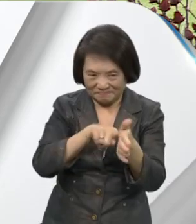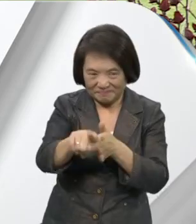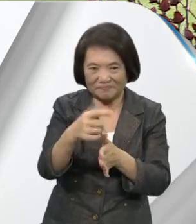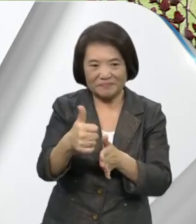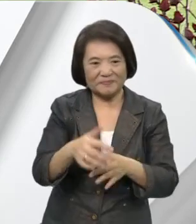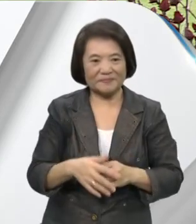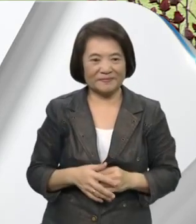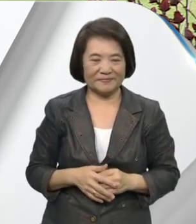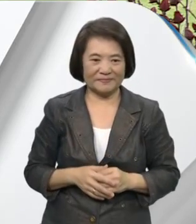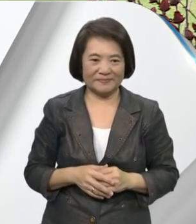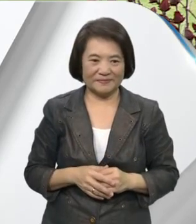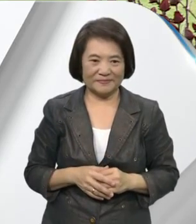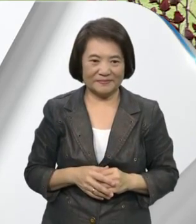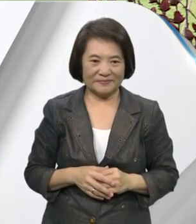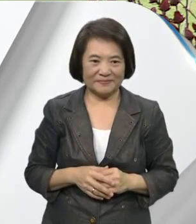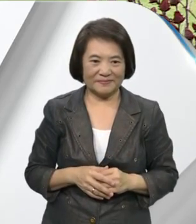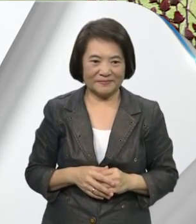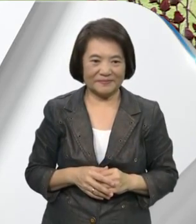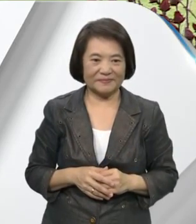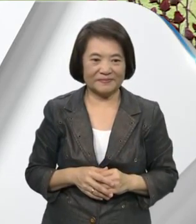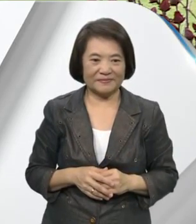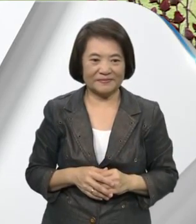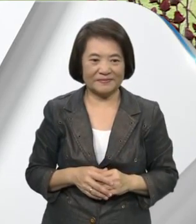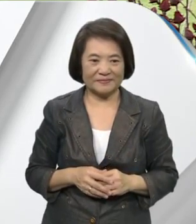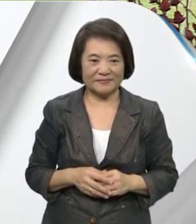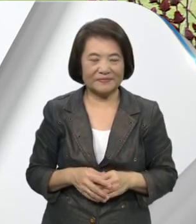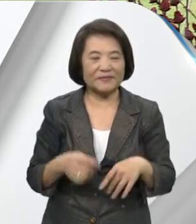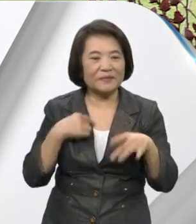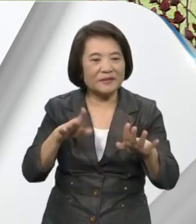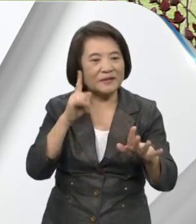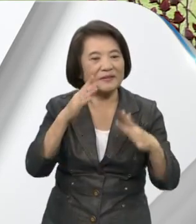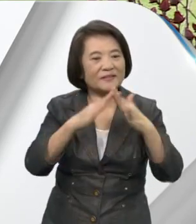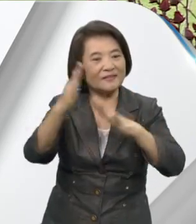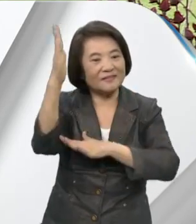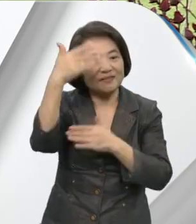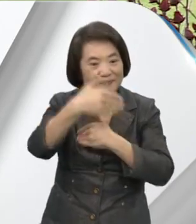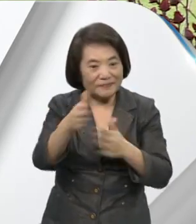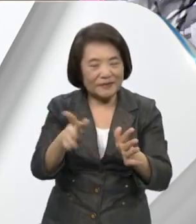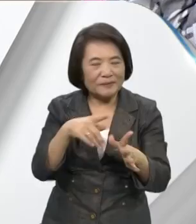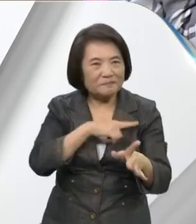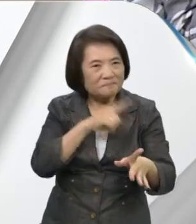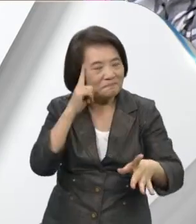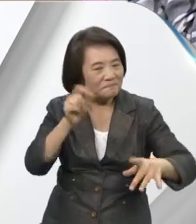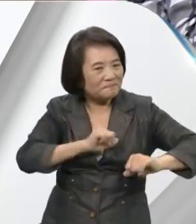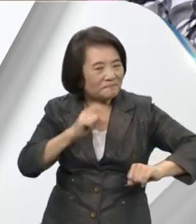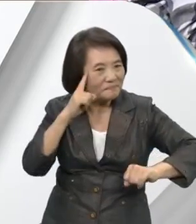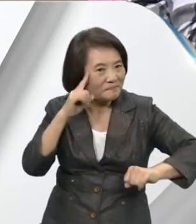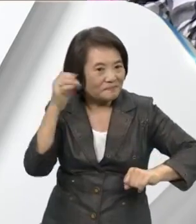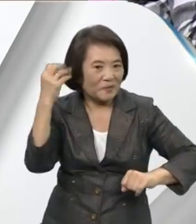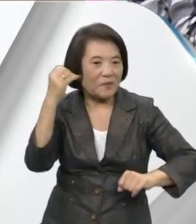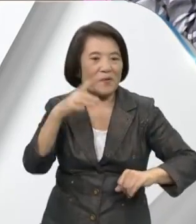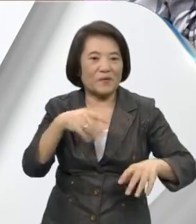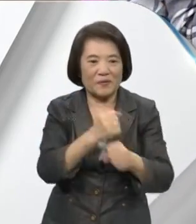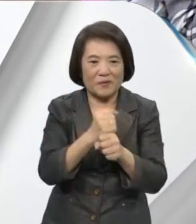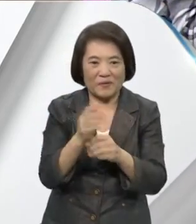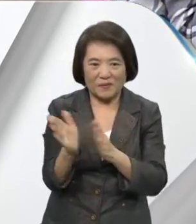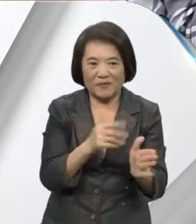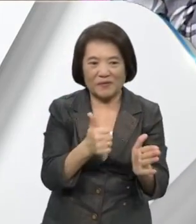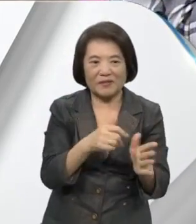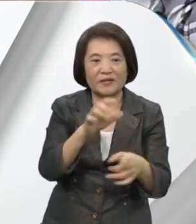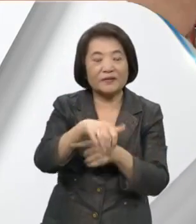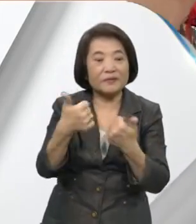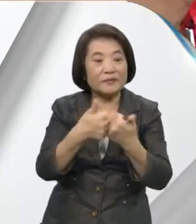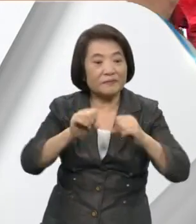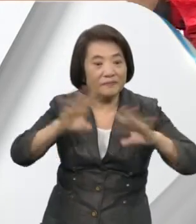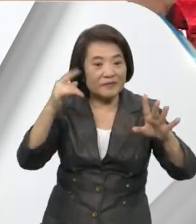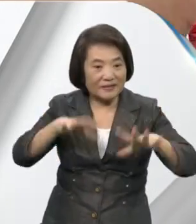唔挨嘅传统嘅美食，非常好食吼。啊，你透过唔挨嘅家政班吼，建议发上。 富里乡农会也讲，